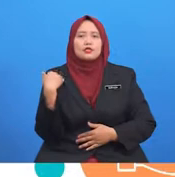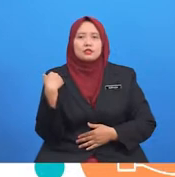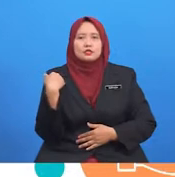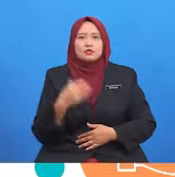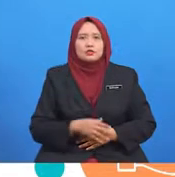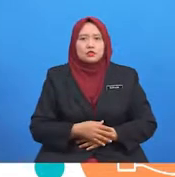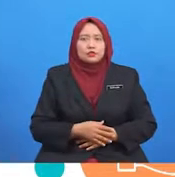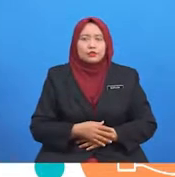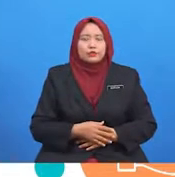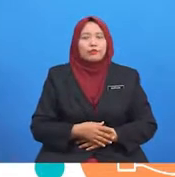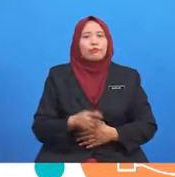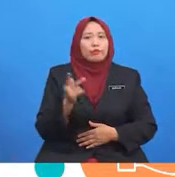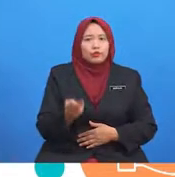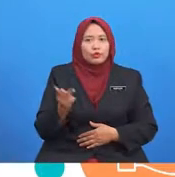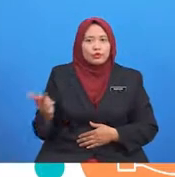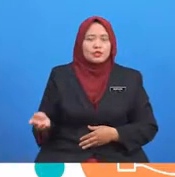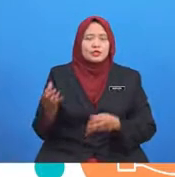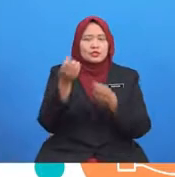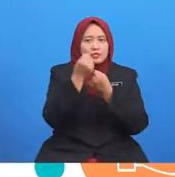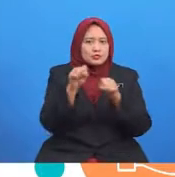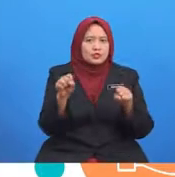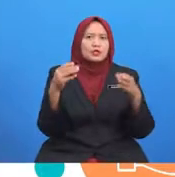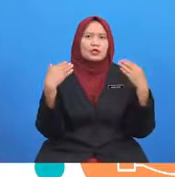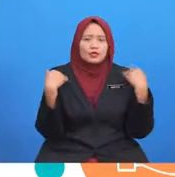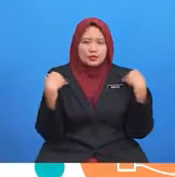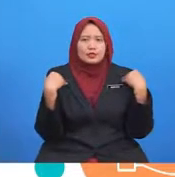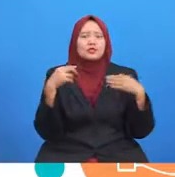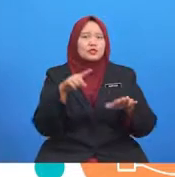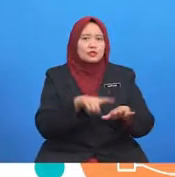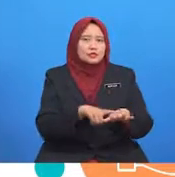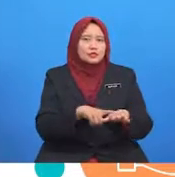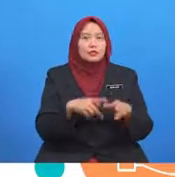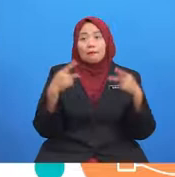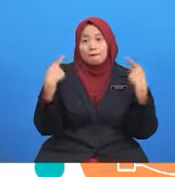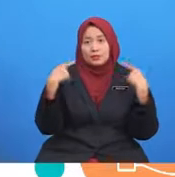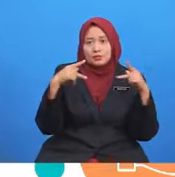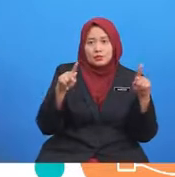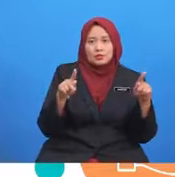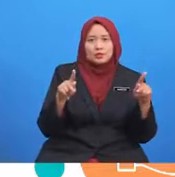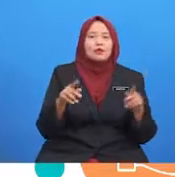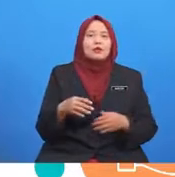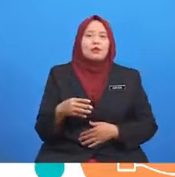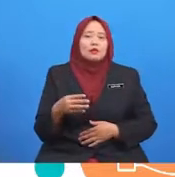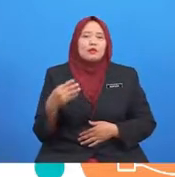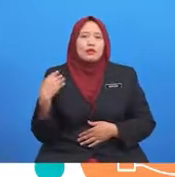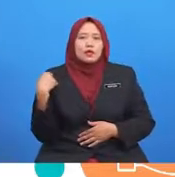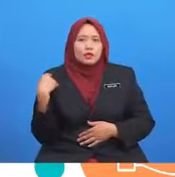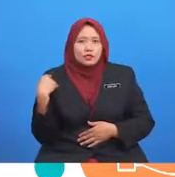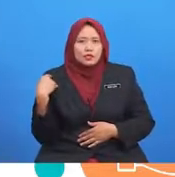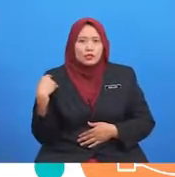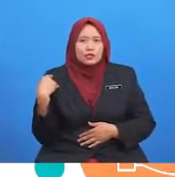Produk sedia ada di pasaran yang mempunyai fungsi yang sama dan digunakan untuk